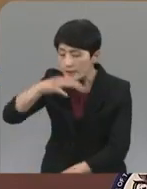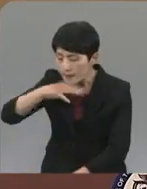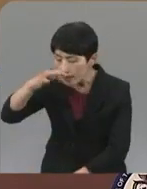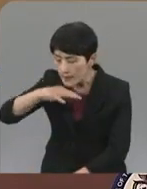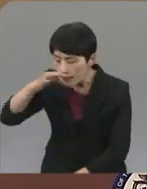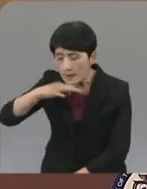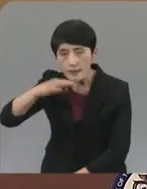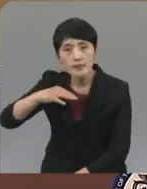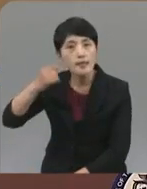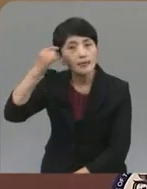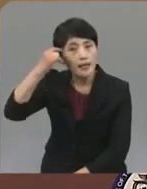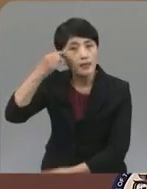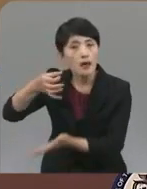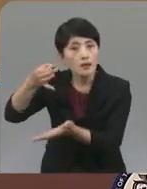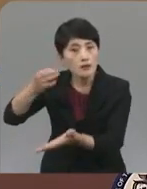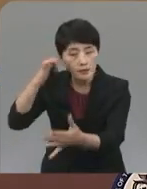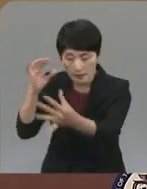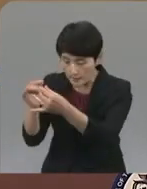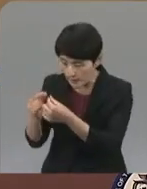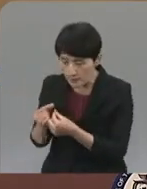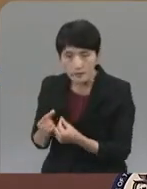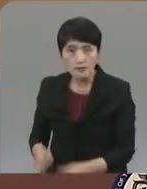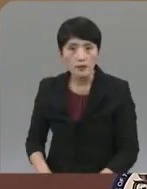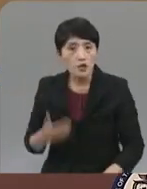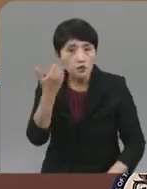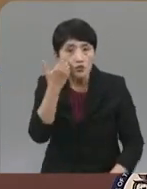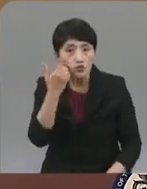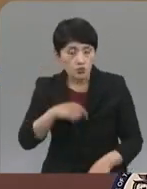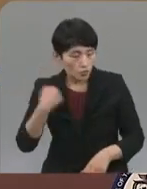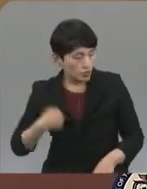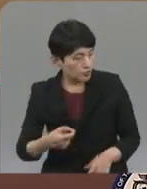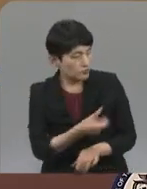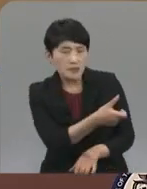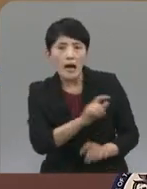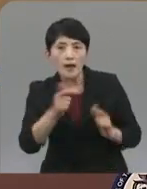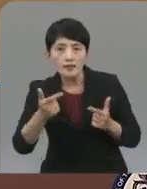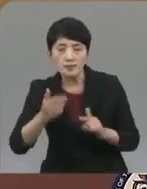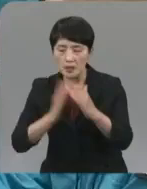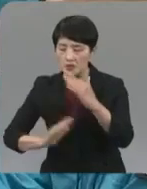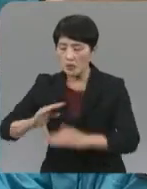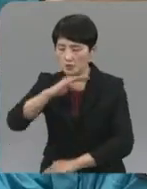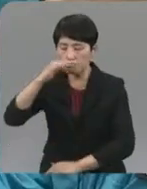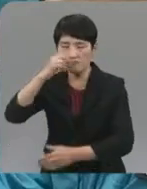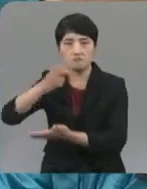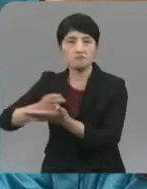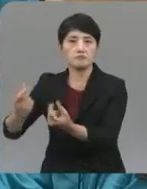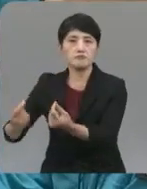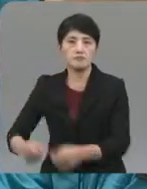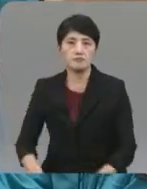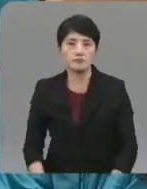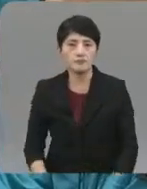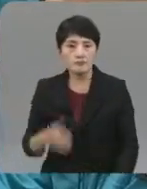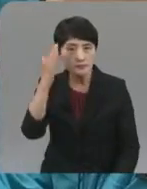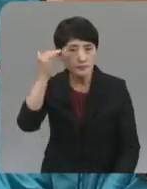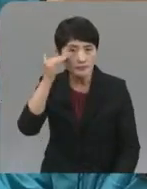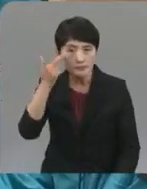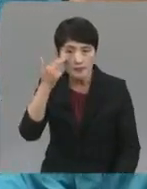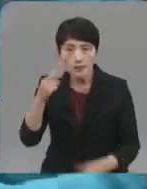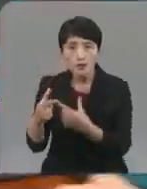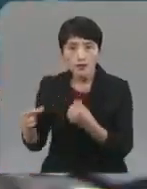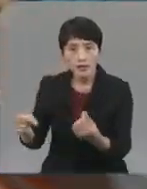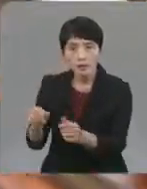создании системы обмена данными ракетной активности Северной Кореи в режиме реального времени как только